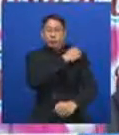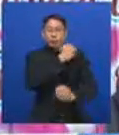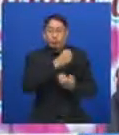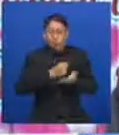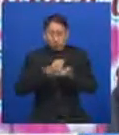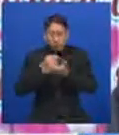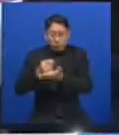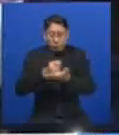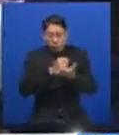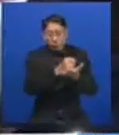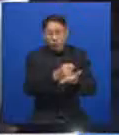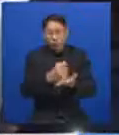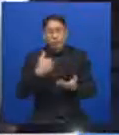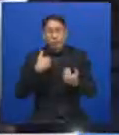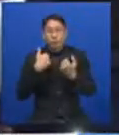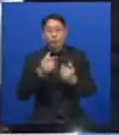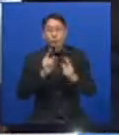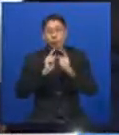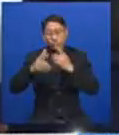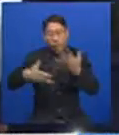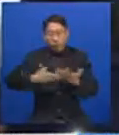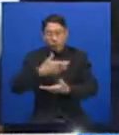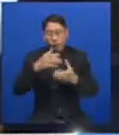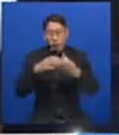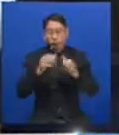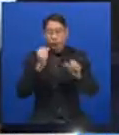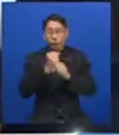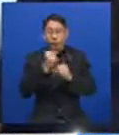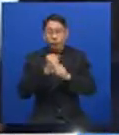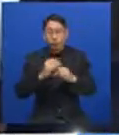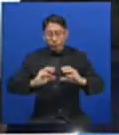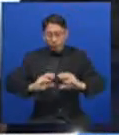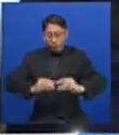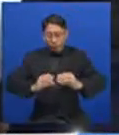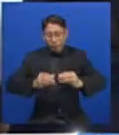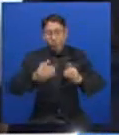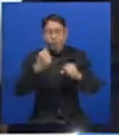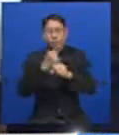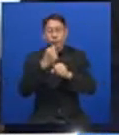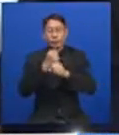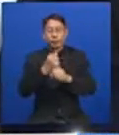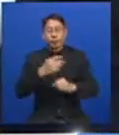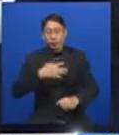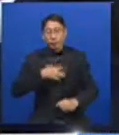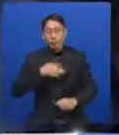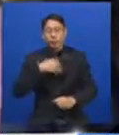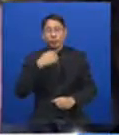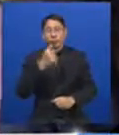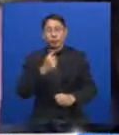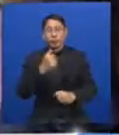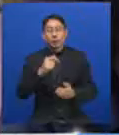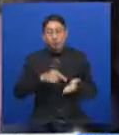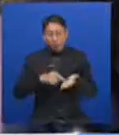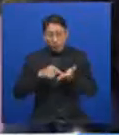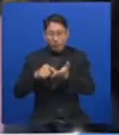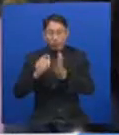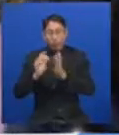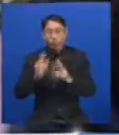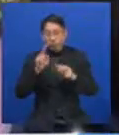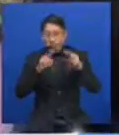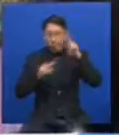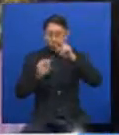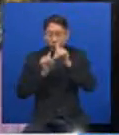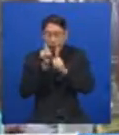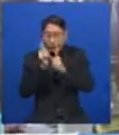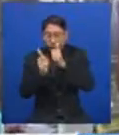ช่วยกัน จากการพูดคุยกับกลุ่มผลิตทองม้วนทำให้รู้ถึงปัญหาความต้องการซึ่งได้มอบให้หน่วยงานที่เข้าร่วมตรวจเยี่ยม